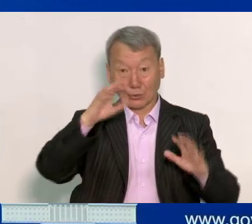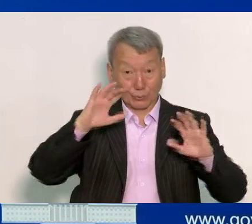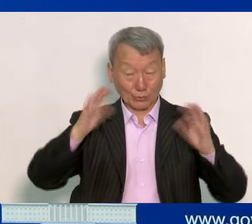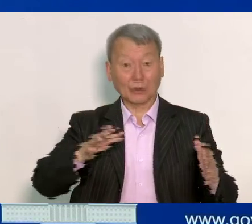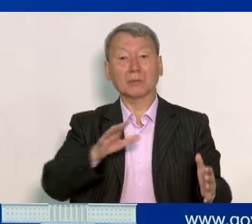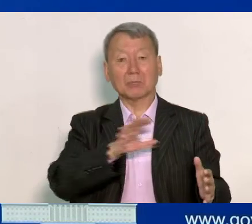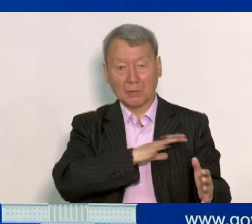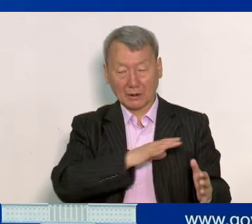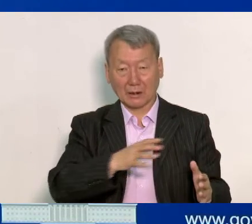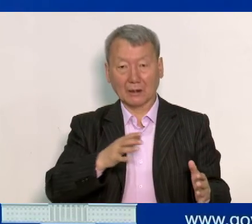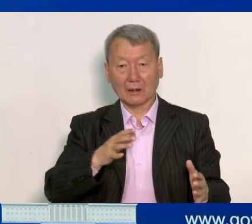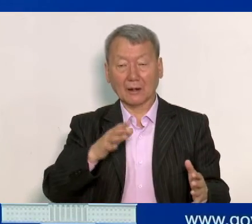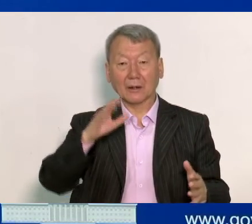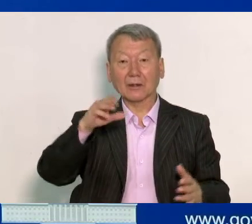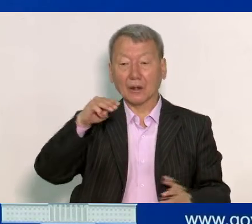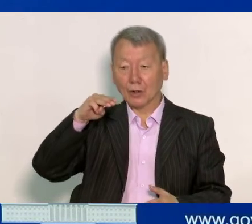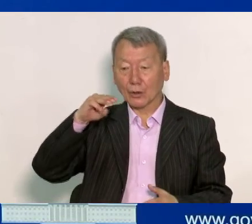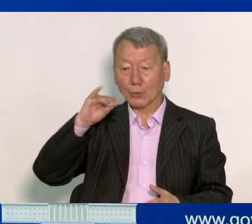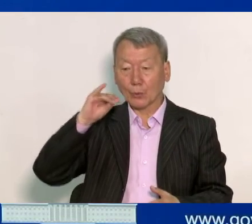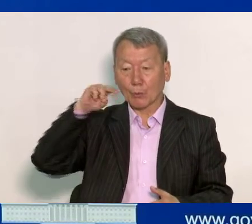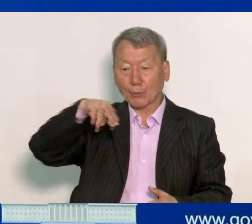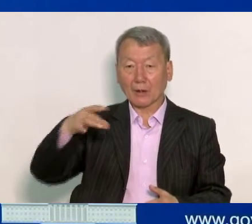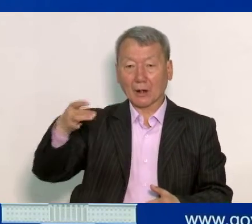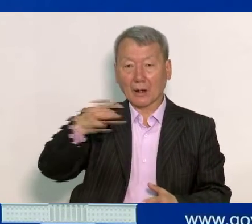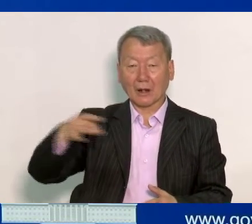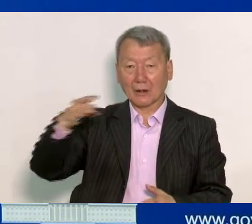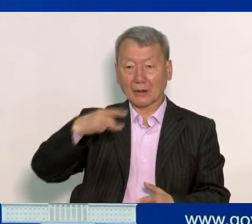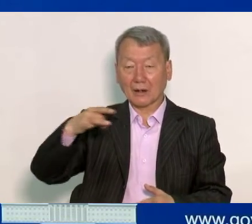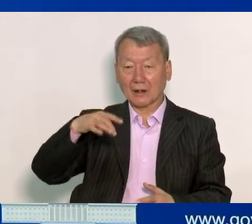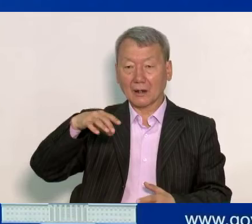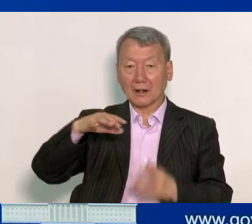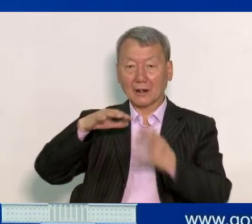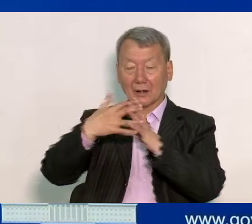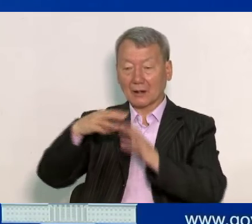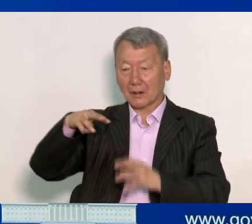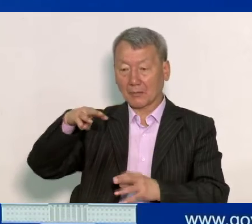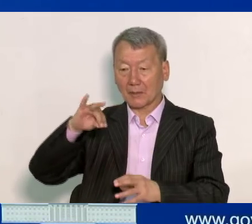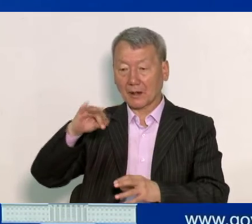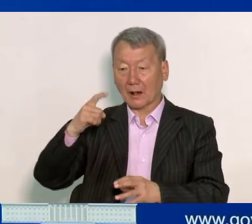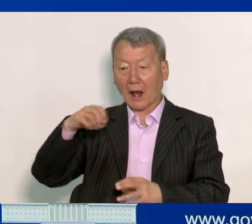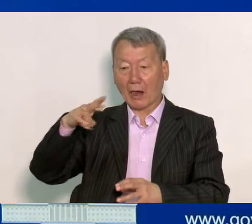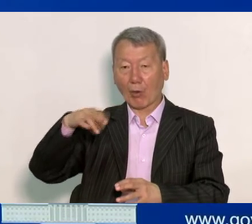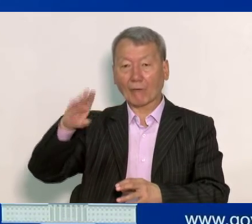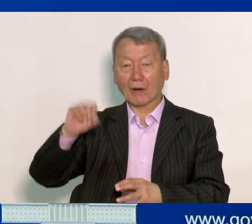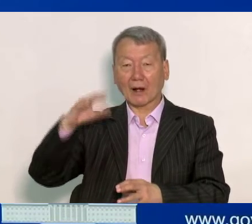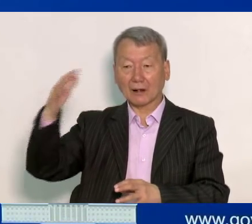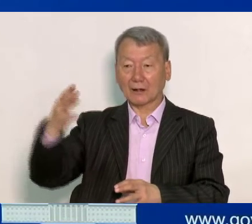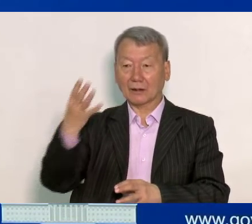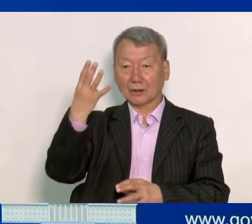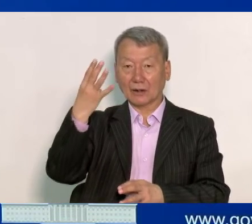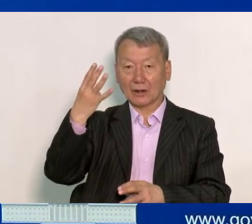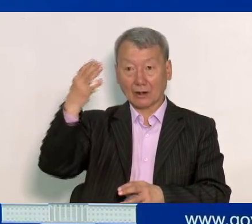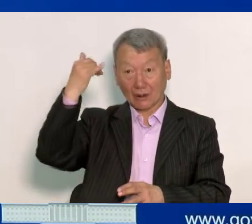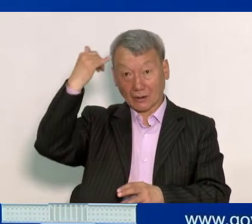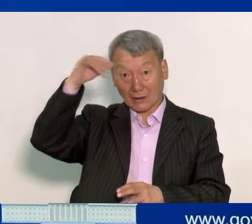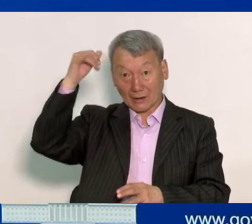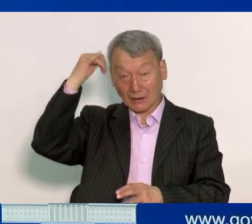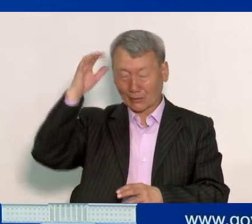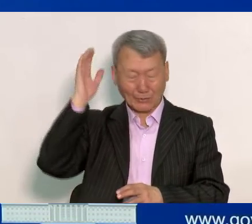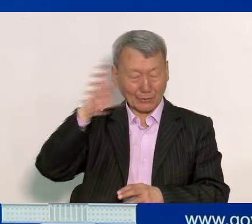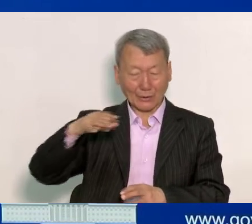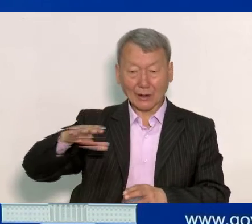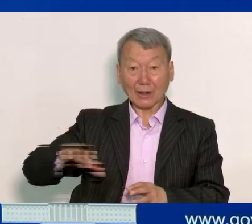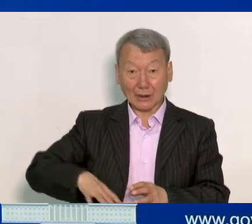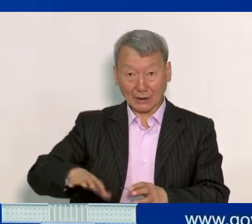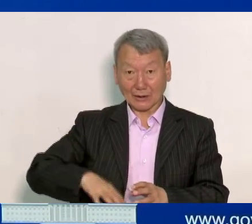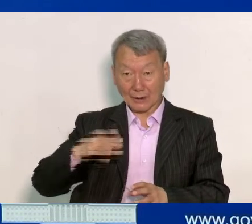один случай был в Тюбском районе, в селе Михайловка, там в одном хозяйстве, там 4 головы только остались, остальные